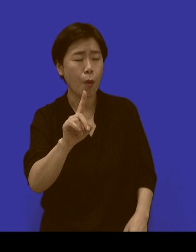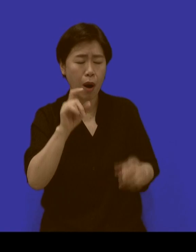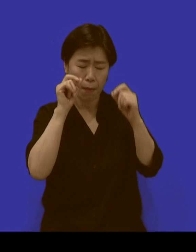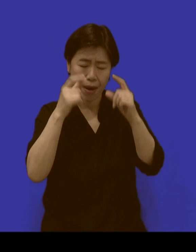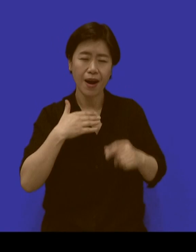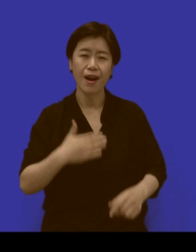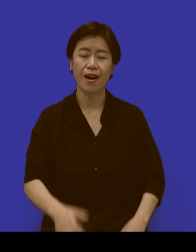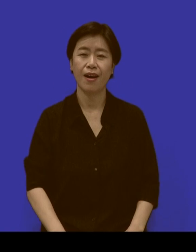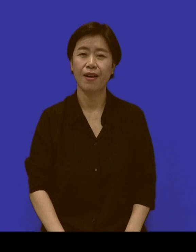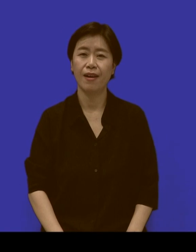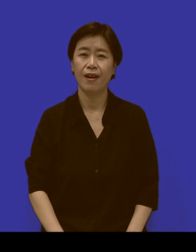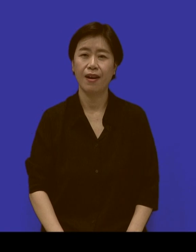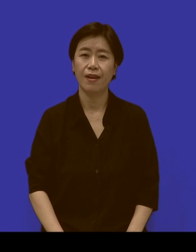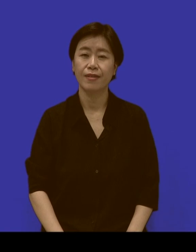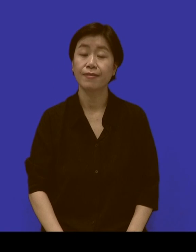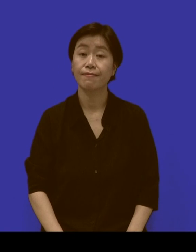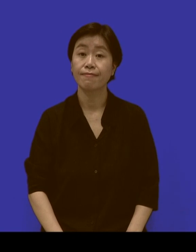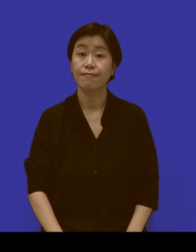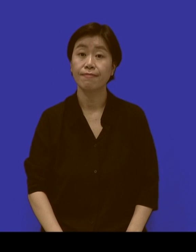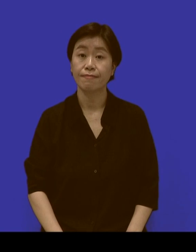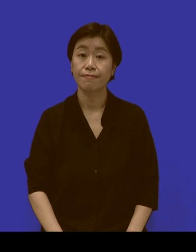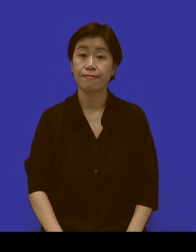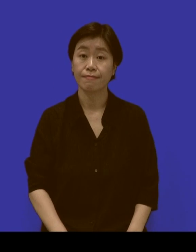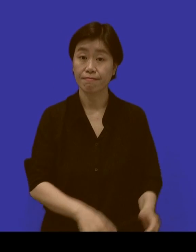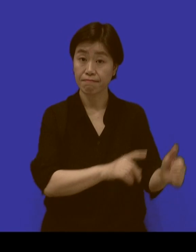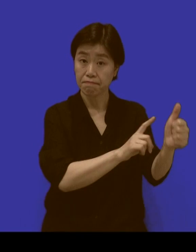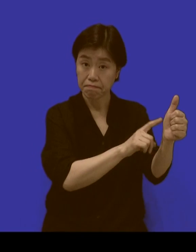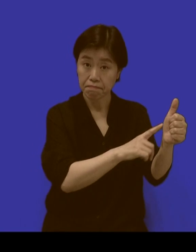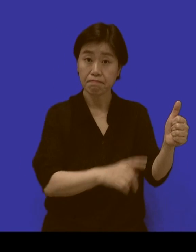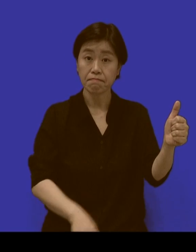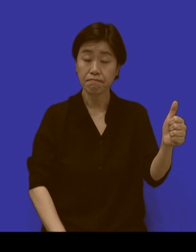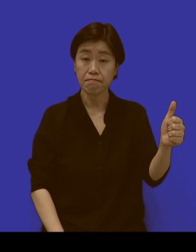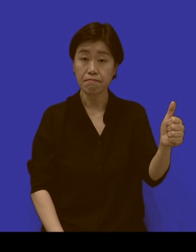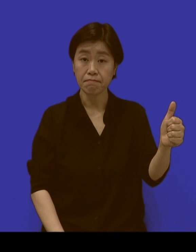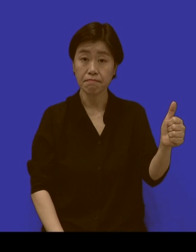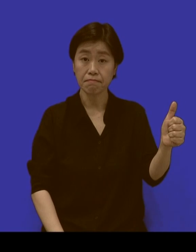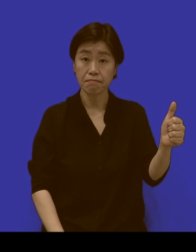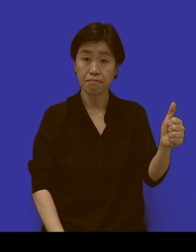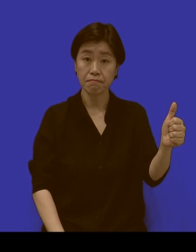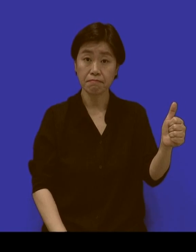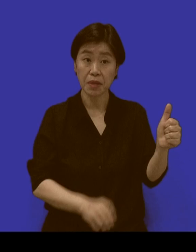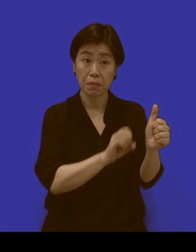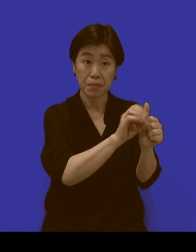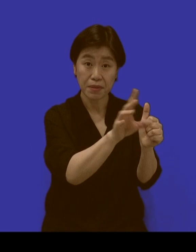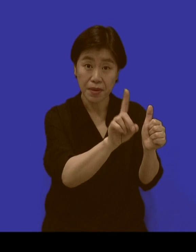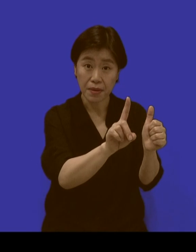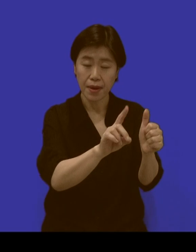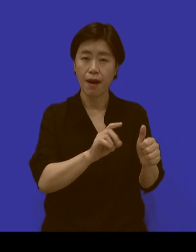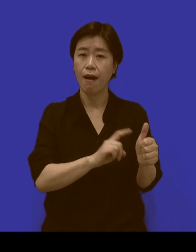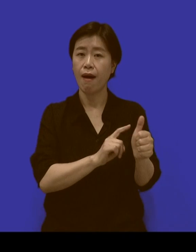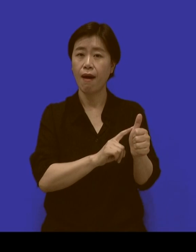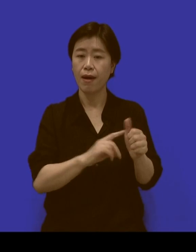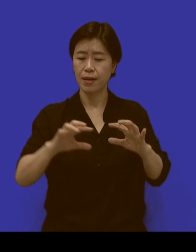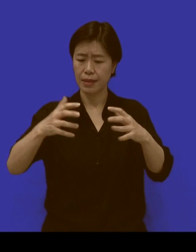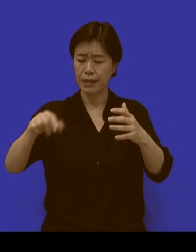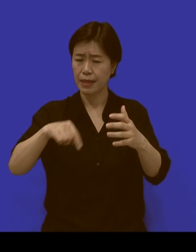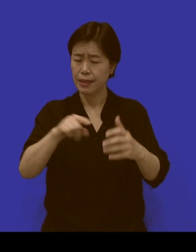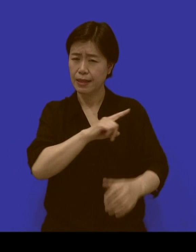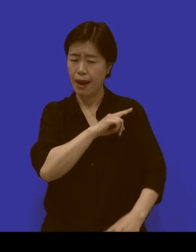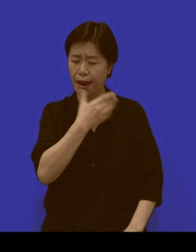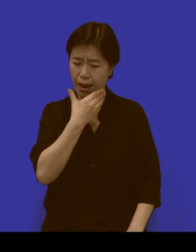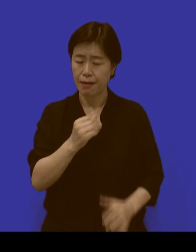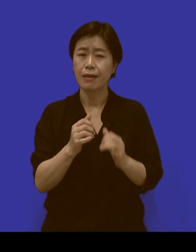네. 아까 죽음 앞에 있었던 환자가 나는 가장 세상에서 행복한 사람이라고 고백하셨다고 하셨잖아요.